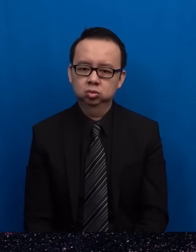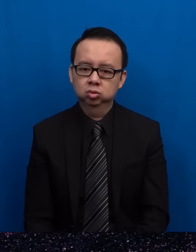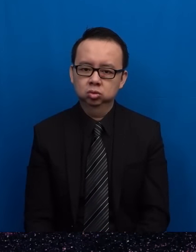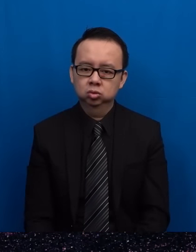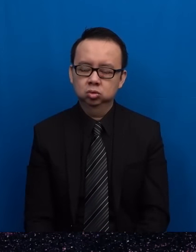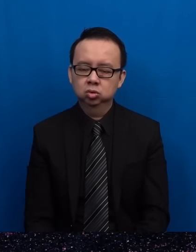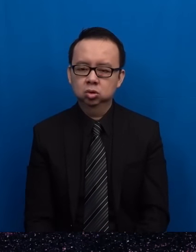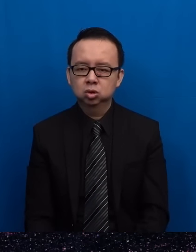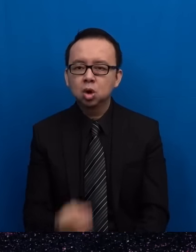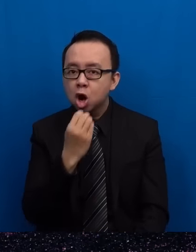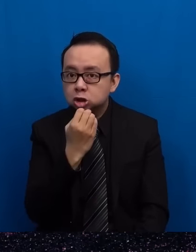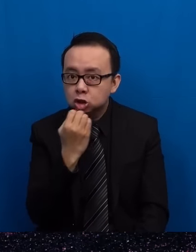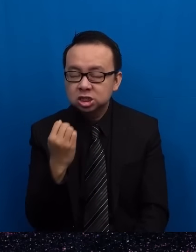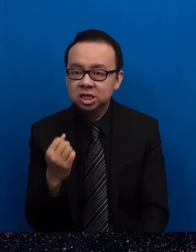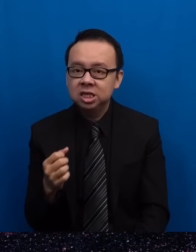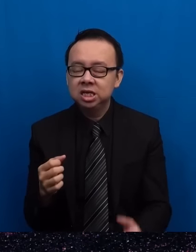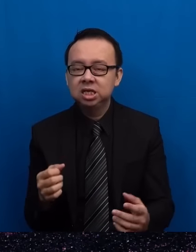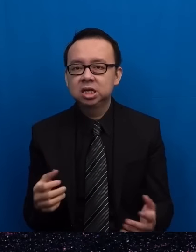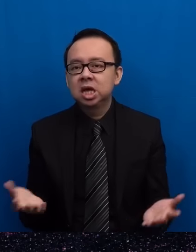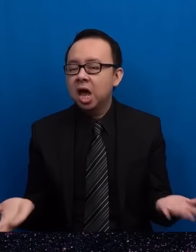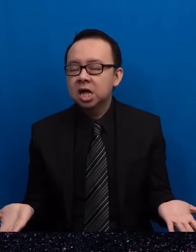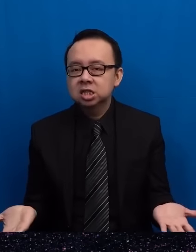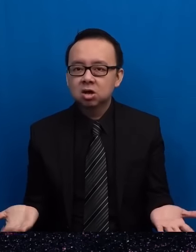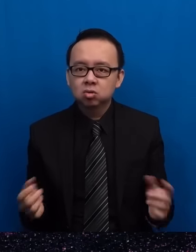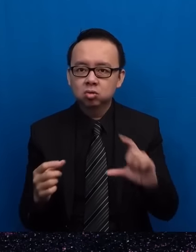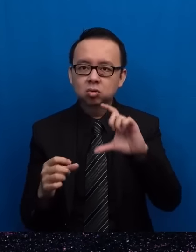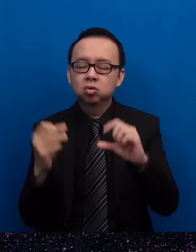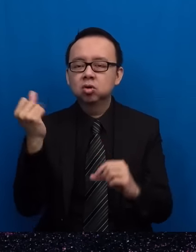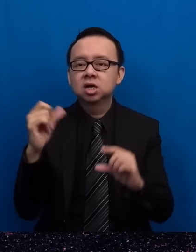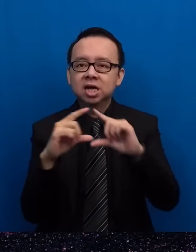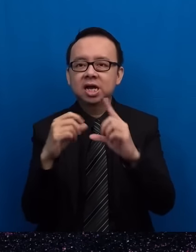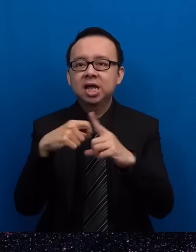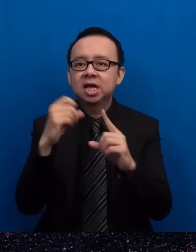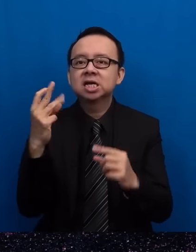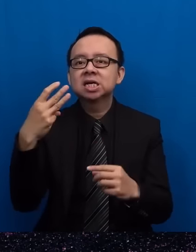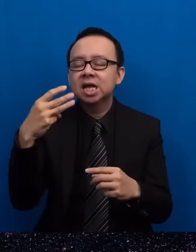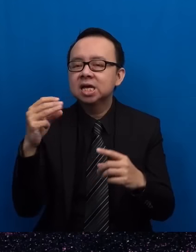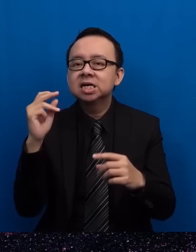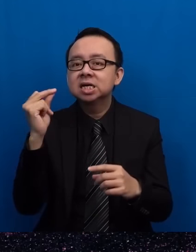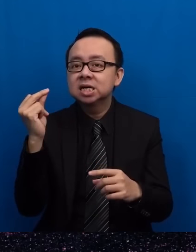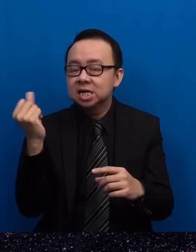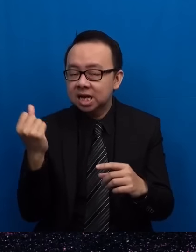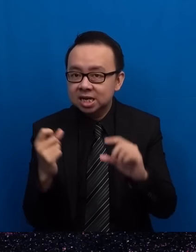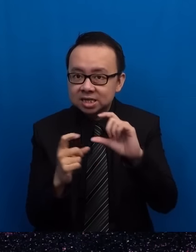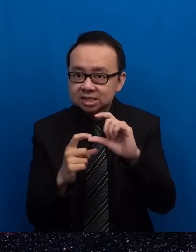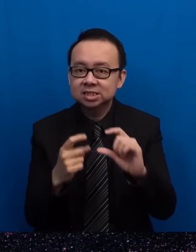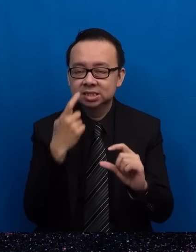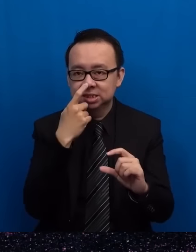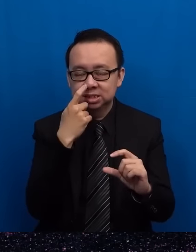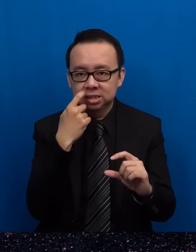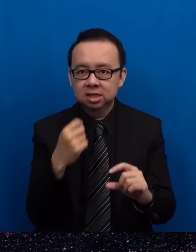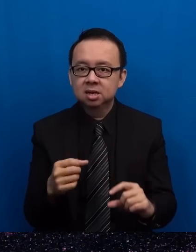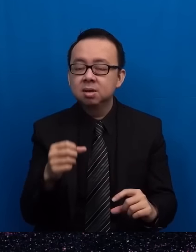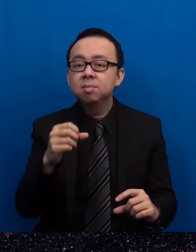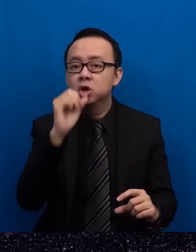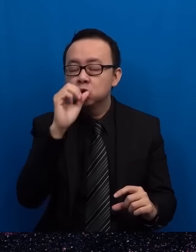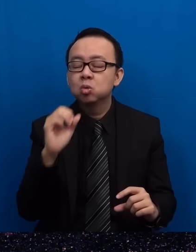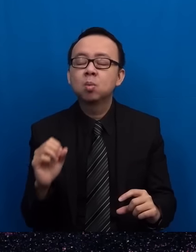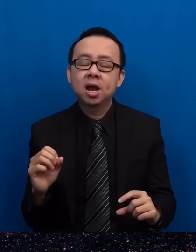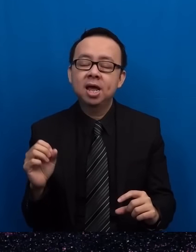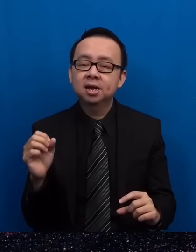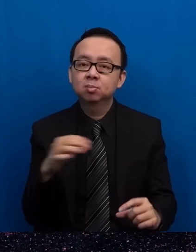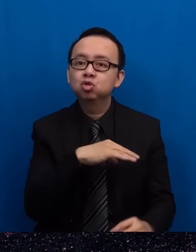belum, cepat diambil sekarang, saya tunggu. Anda bisa ambil sirup juga nggak apa-apa, air putih pun jadi. Karena